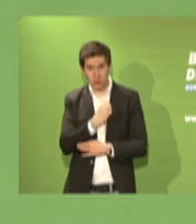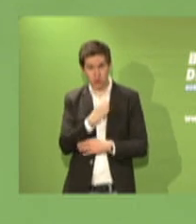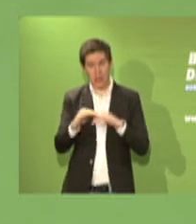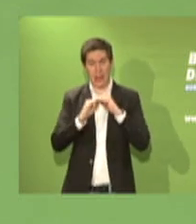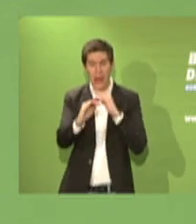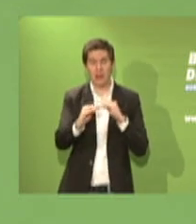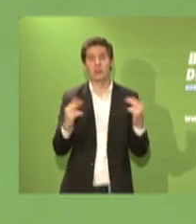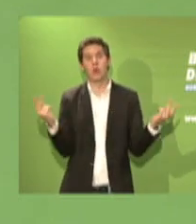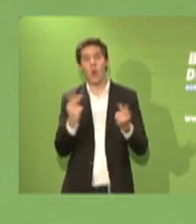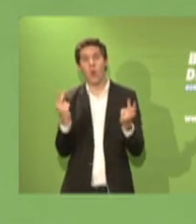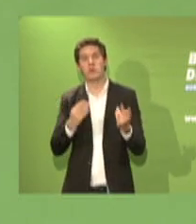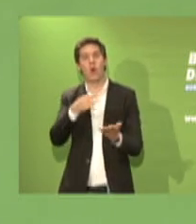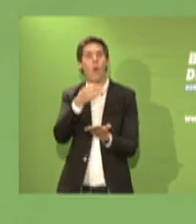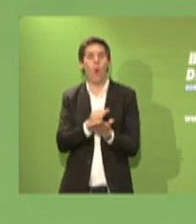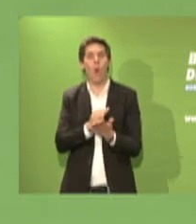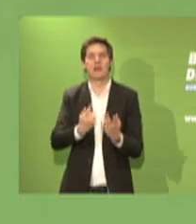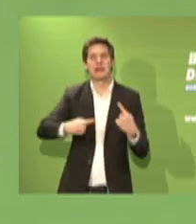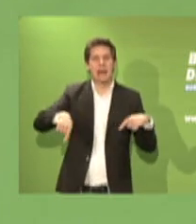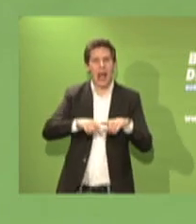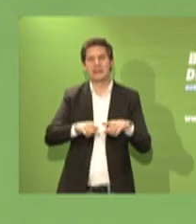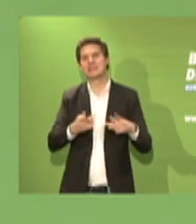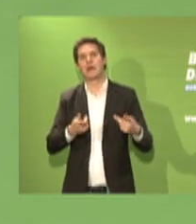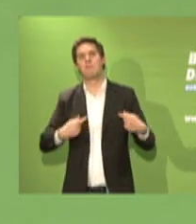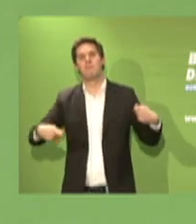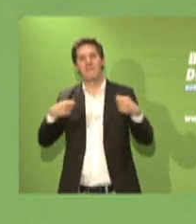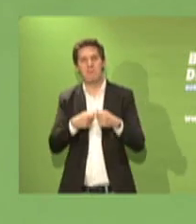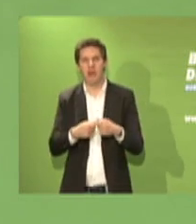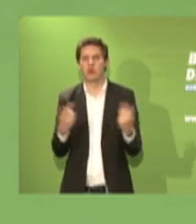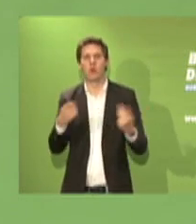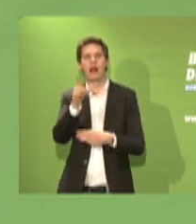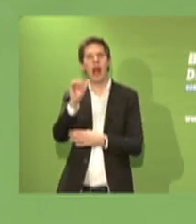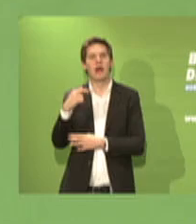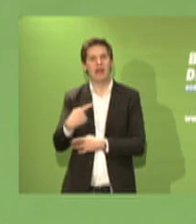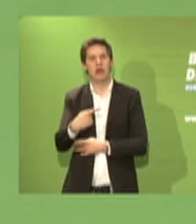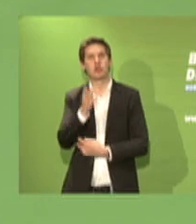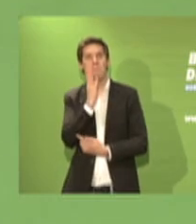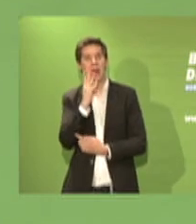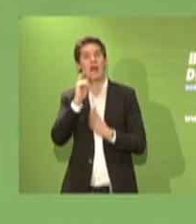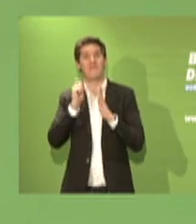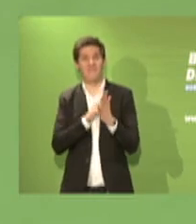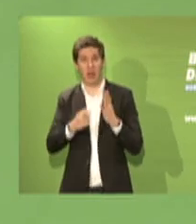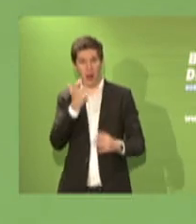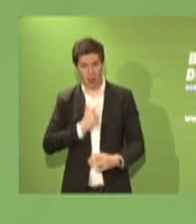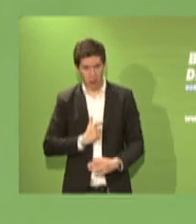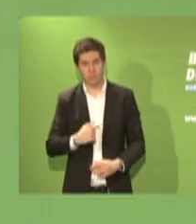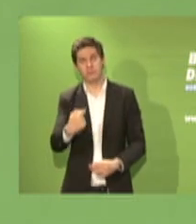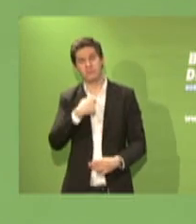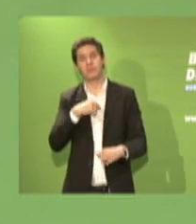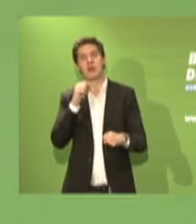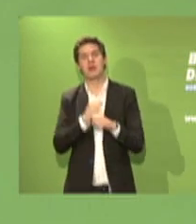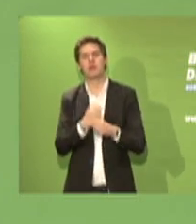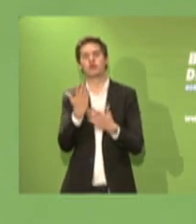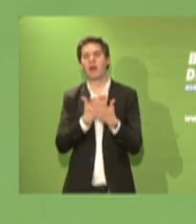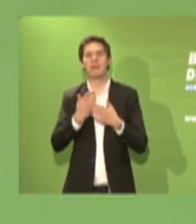Landesebene oder auf der Ebene Ortskreis, Bezirksverband bzw. als LRG-Sprecherin gewählt wurde, kann für die Teilnahme an